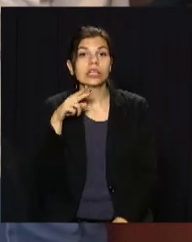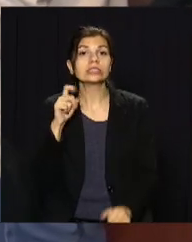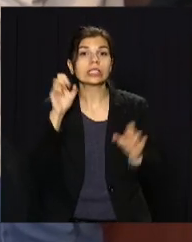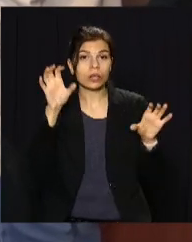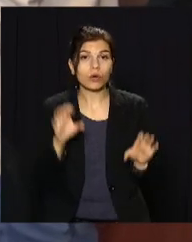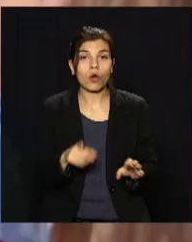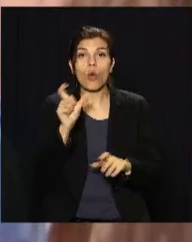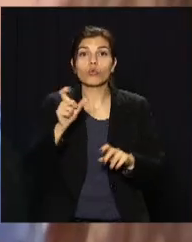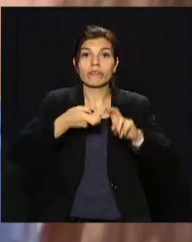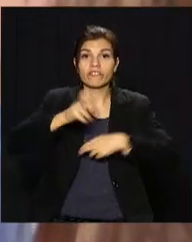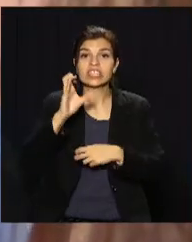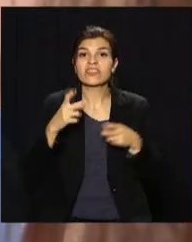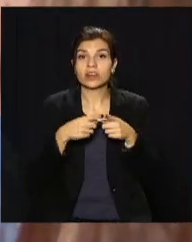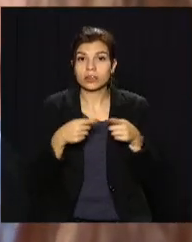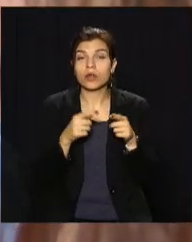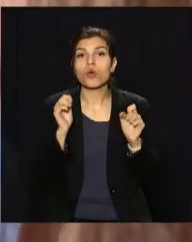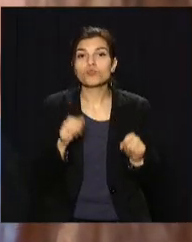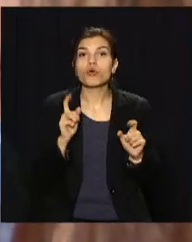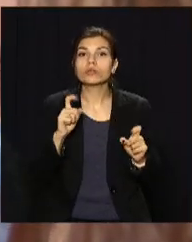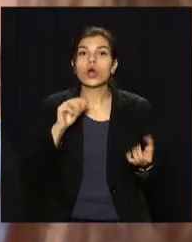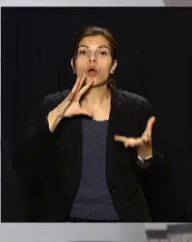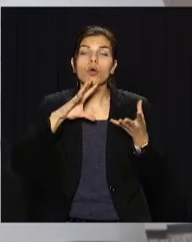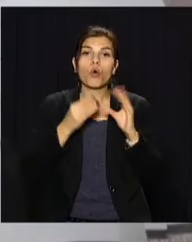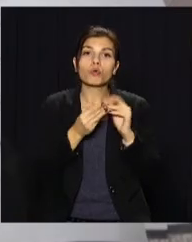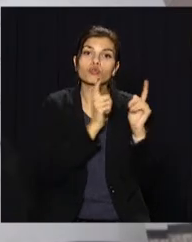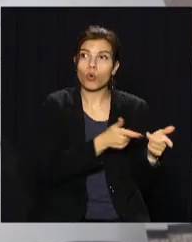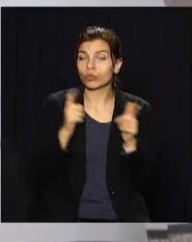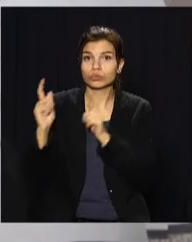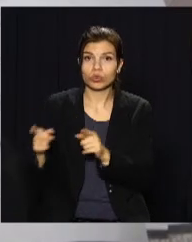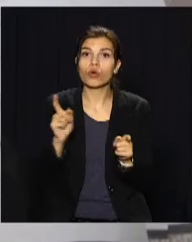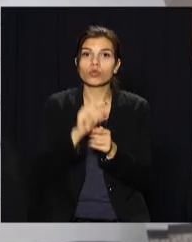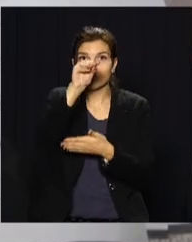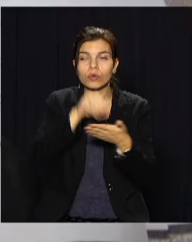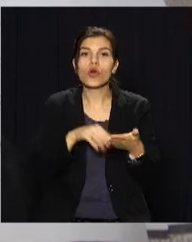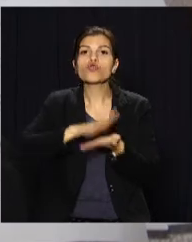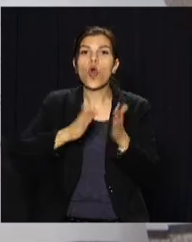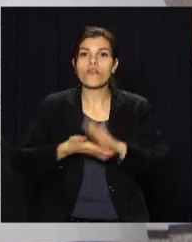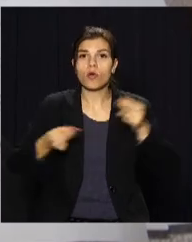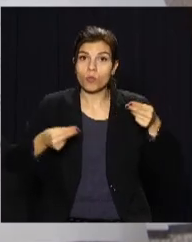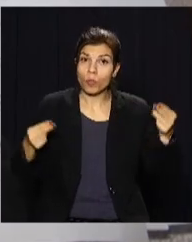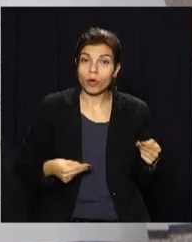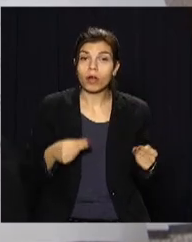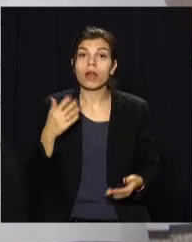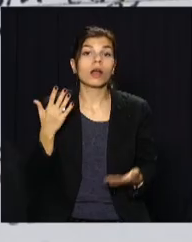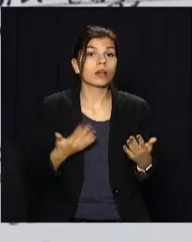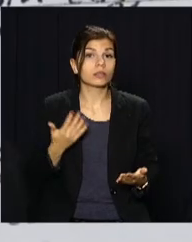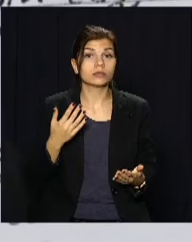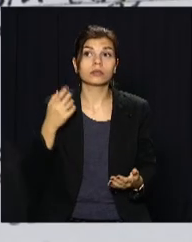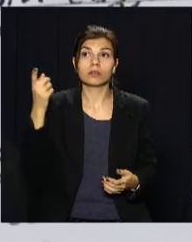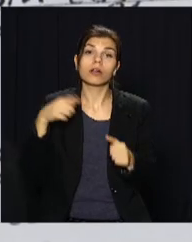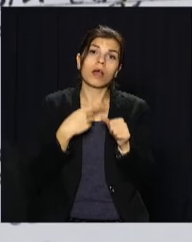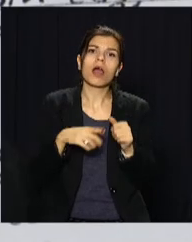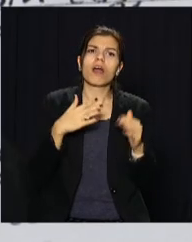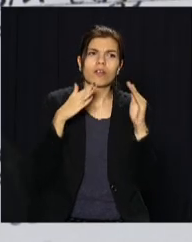законом виселити людей з квартири можна за спільною згодою. Це має бути прописано у договорі. Або ж якщо орендарі завдають